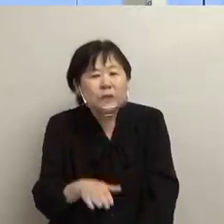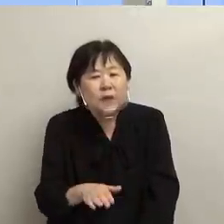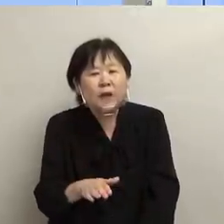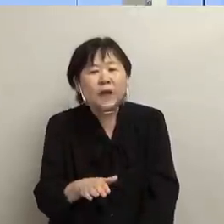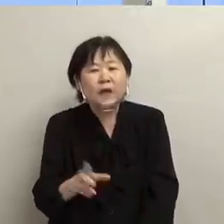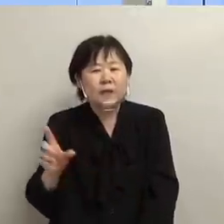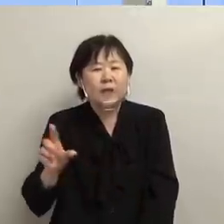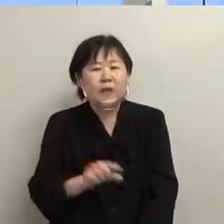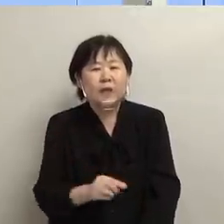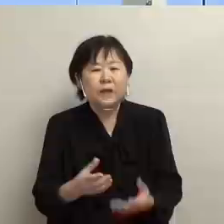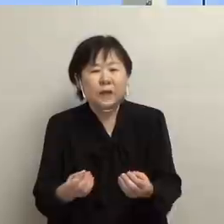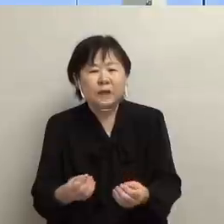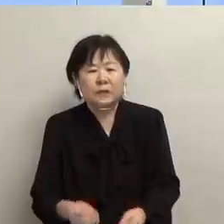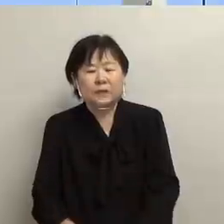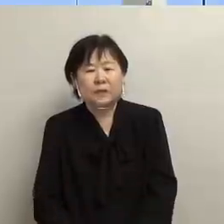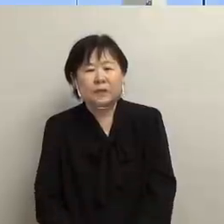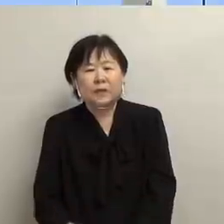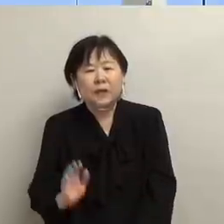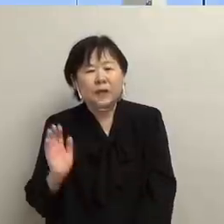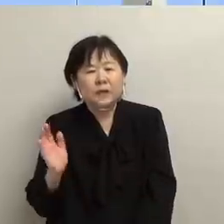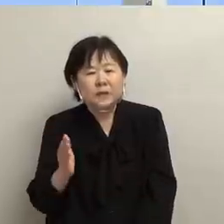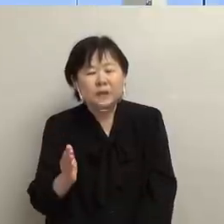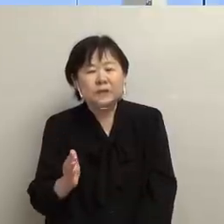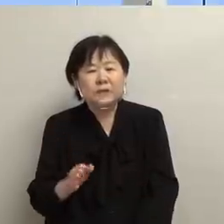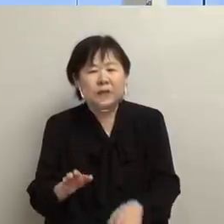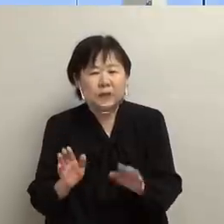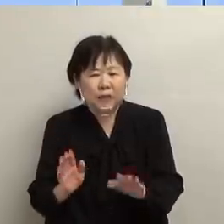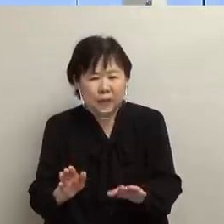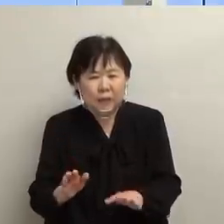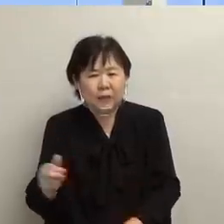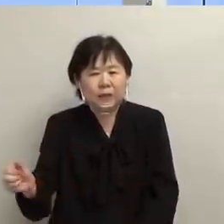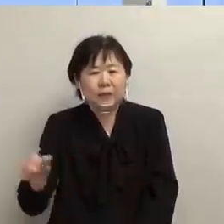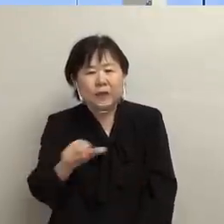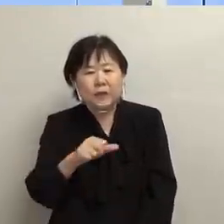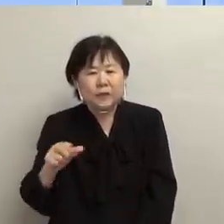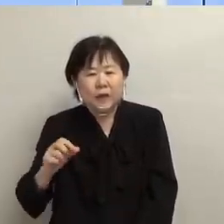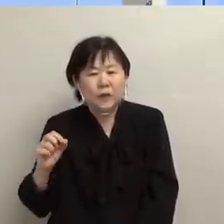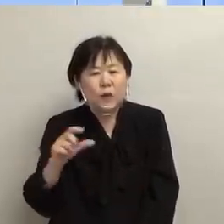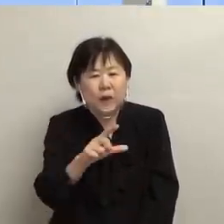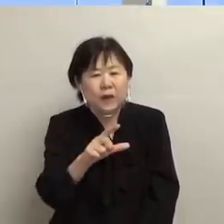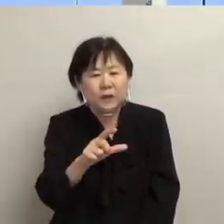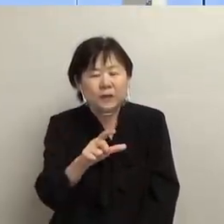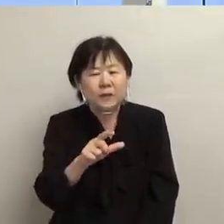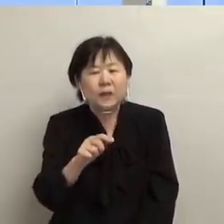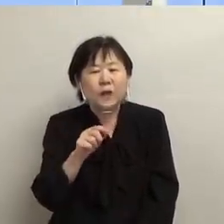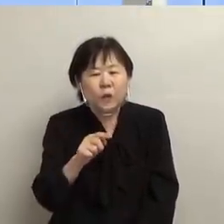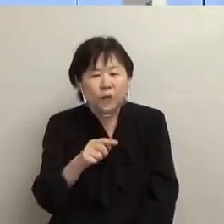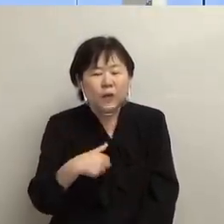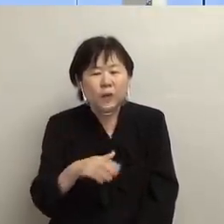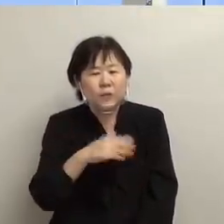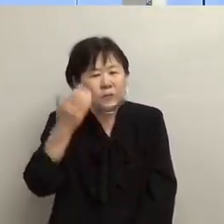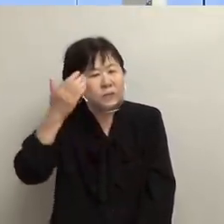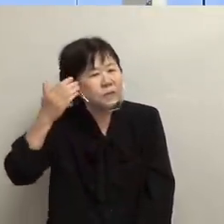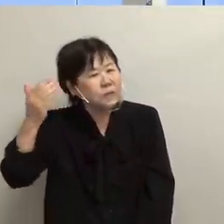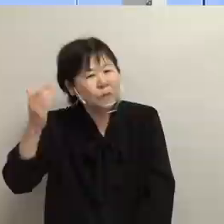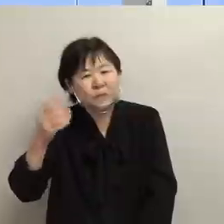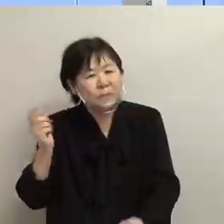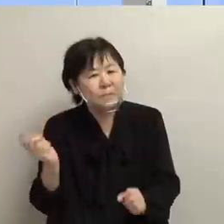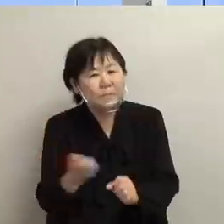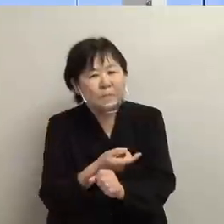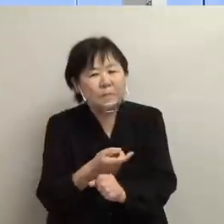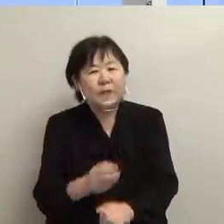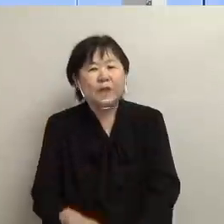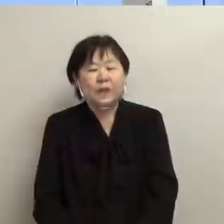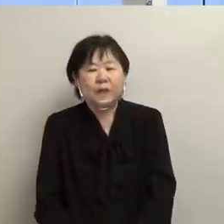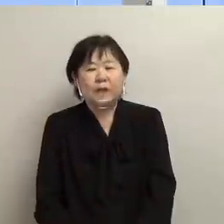あのもう正直言いますが今回のその大坊旧劇のの日っていうのはわれわれの想定をはるかに超えているんですよ100人